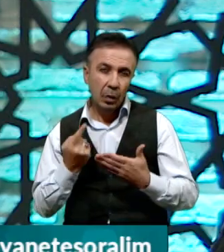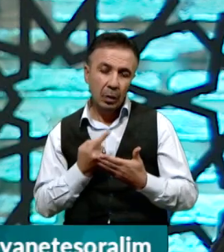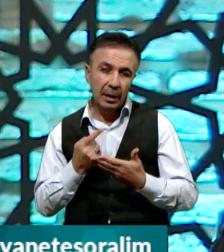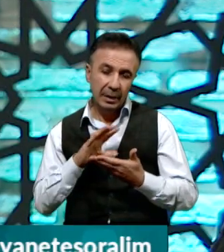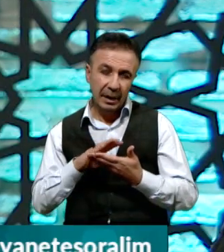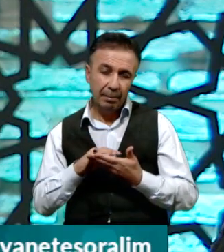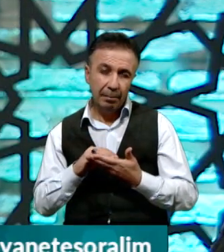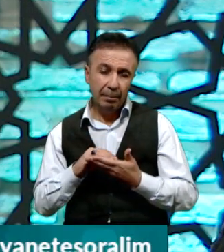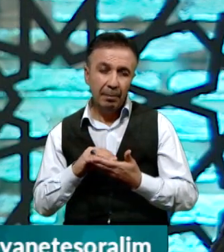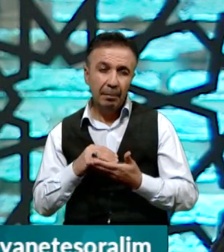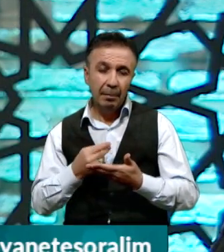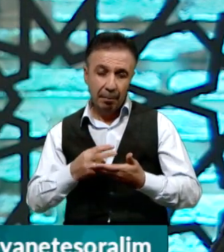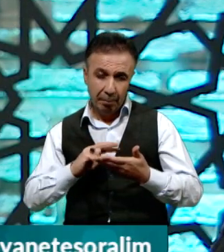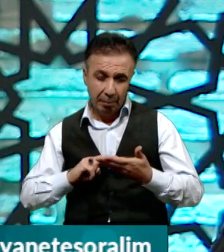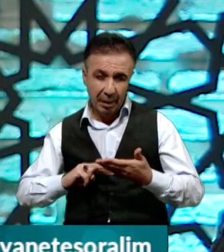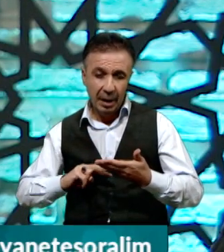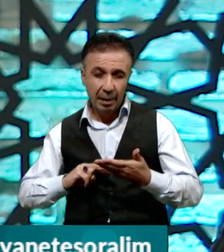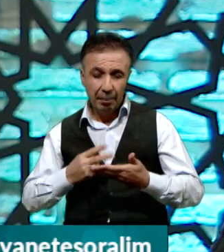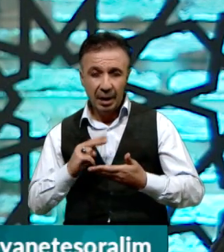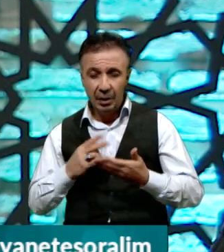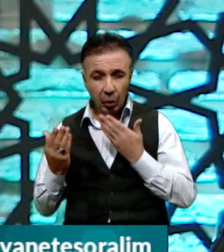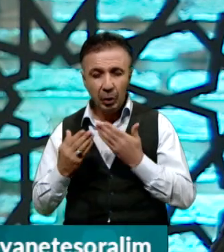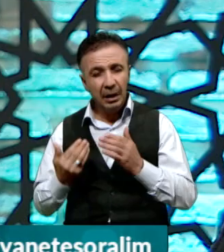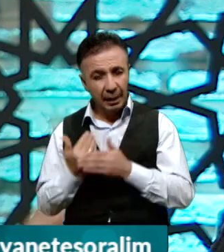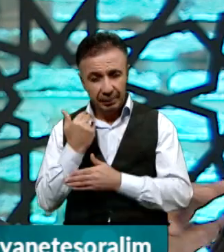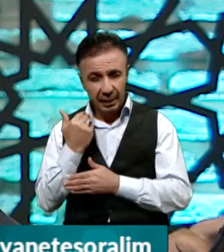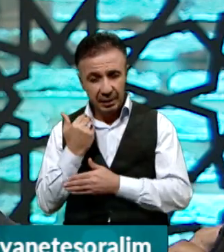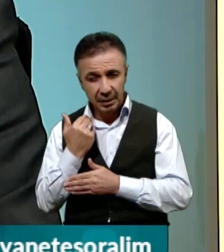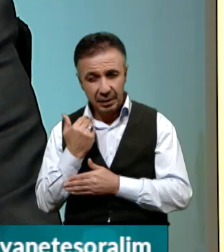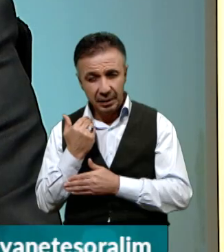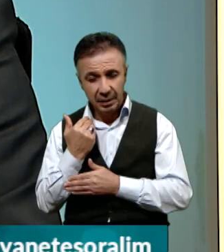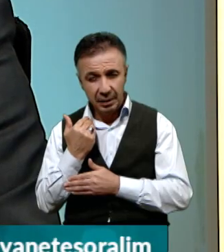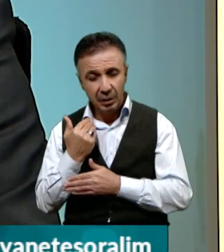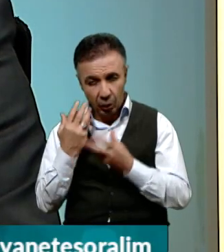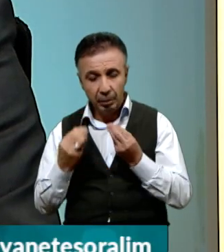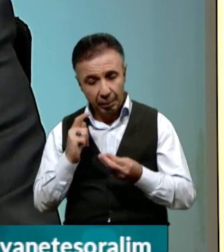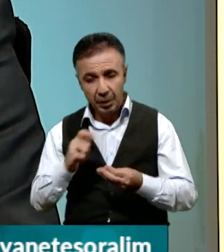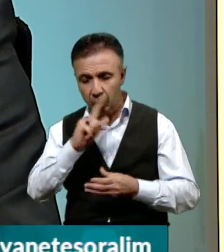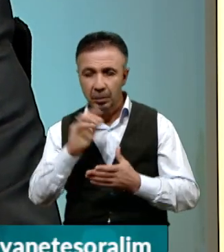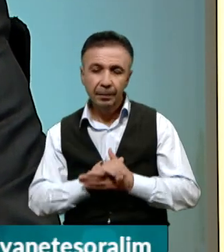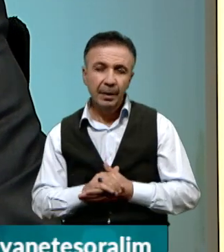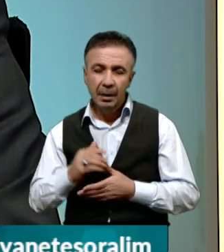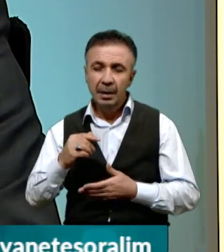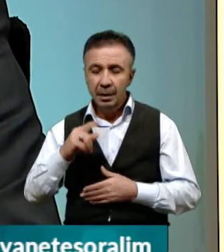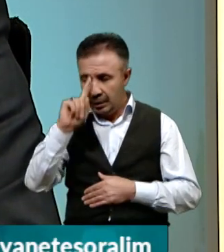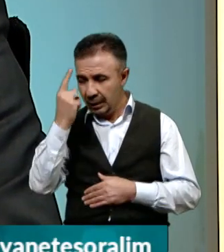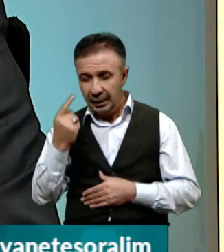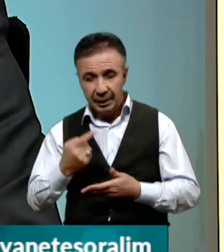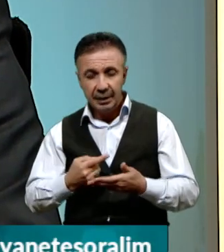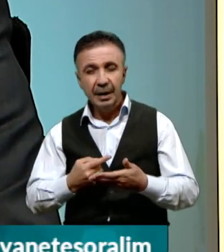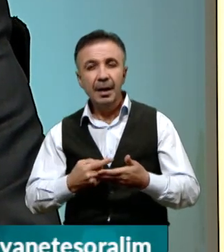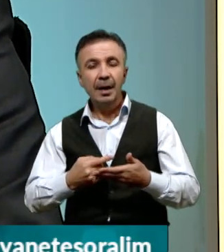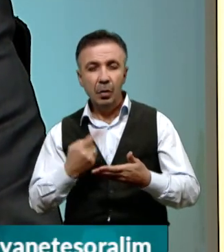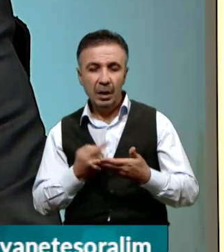meali okurken de abdestli olmak gerekir mi demiş. Yani sadece meali varsa abdestli olmak zorunda değil. Ama abdestli olması tabii